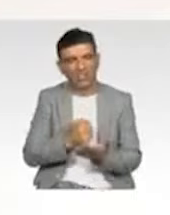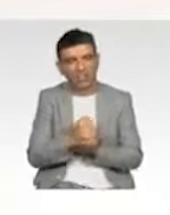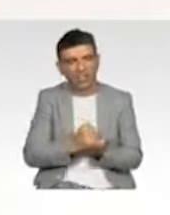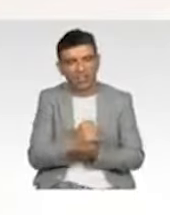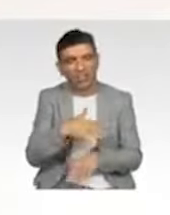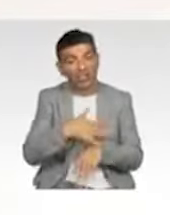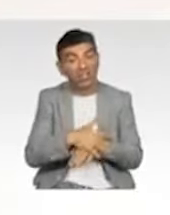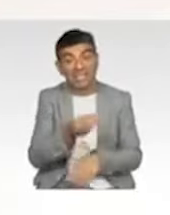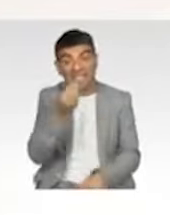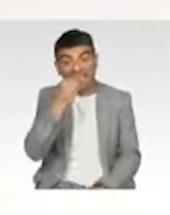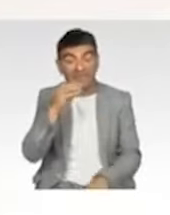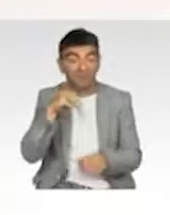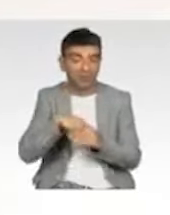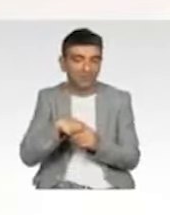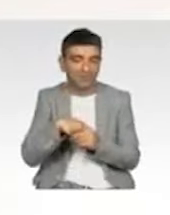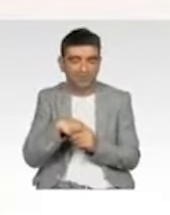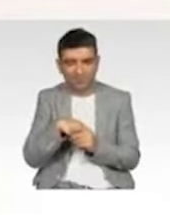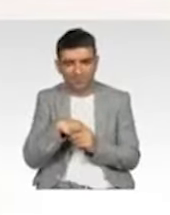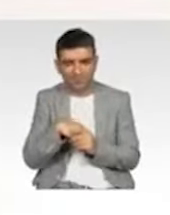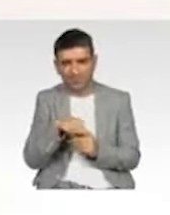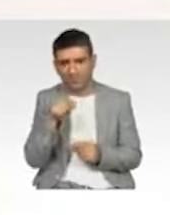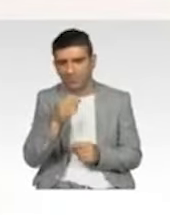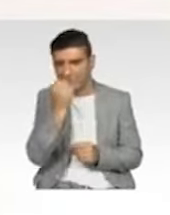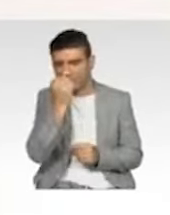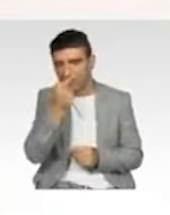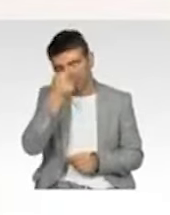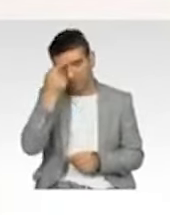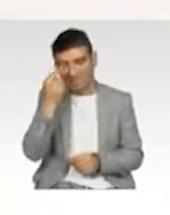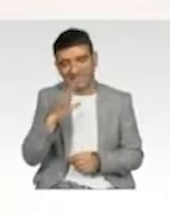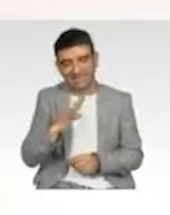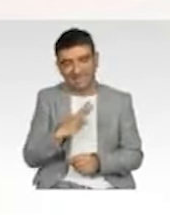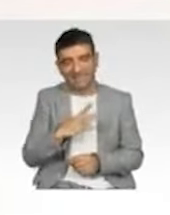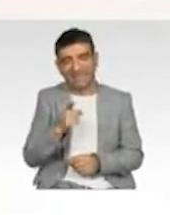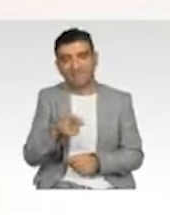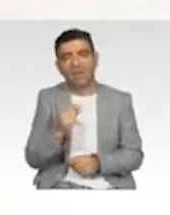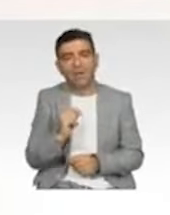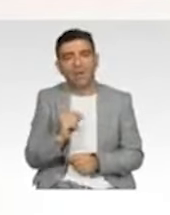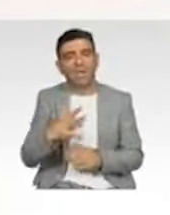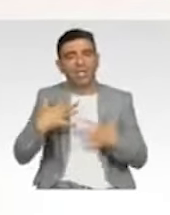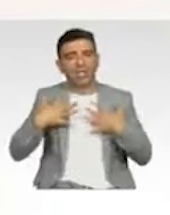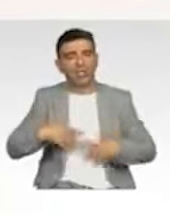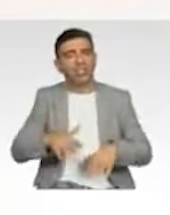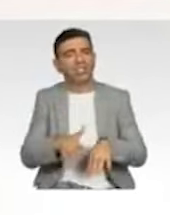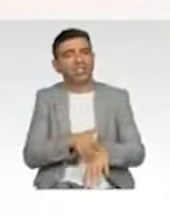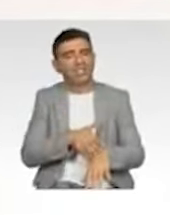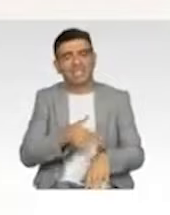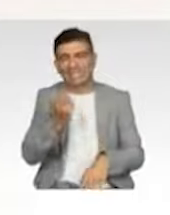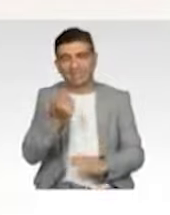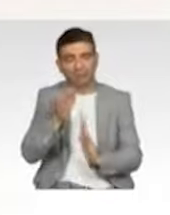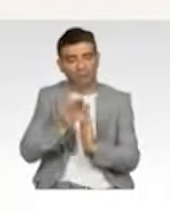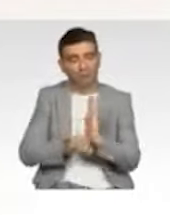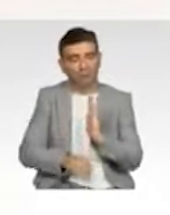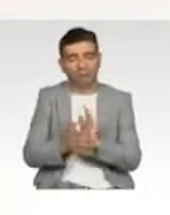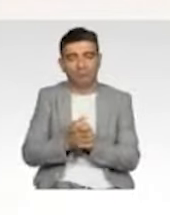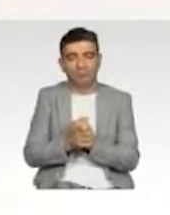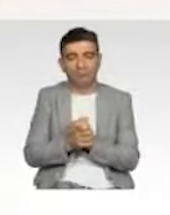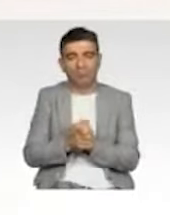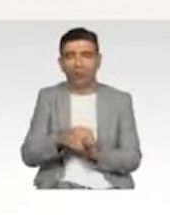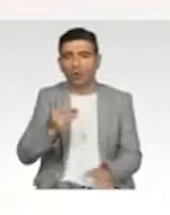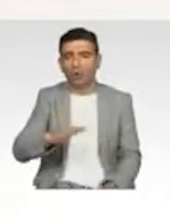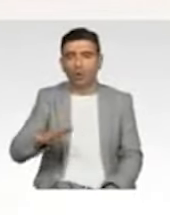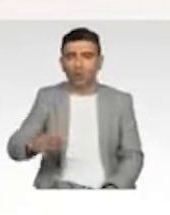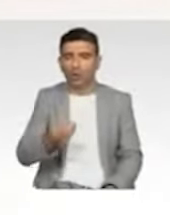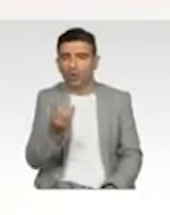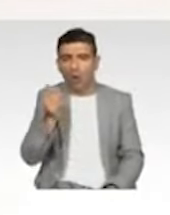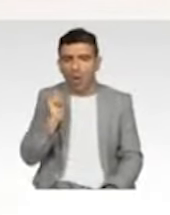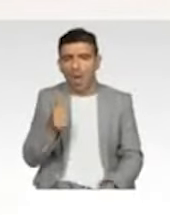yeşillik. Yeşillik de çok tüketiyoruz. Cilt kanserinde şanslılık da var. Hani sonuçta koyuten cilt kanser riskini azaltıyor. Evet bizim öyle çocuklar bir şey. Mesela